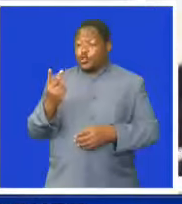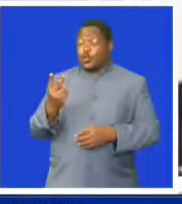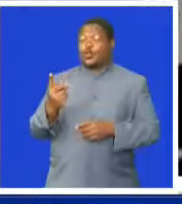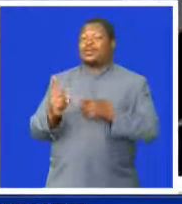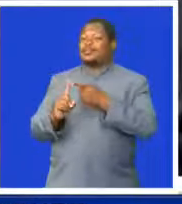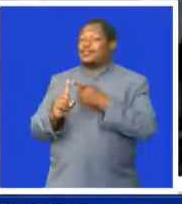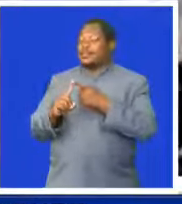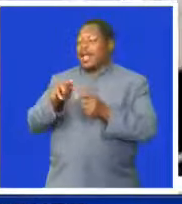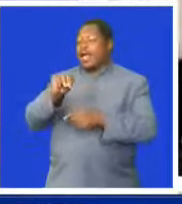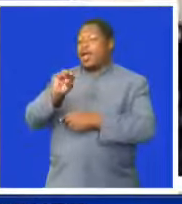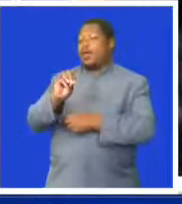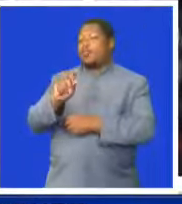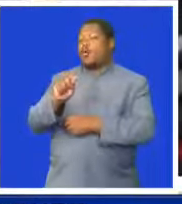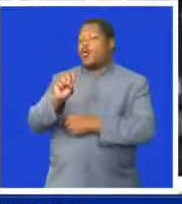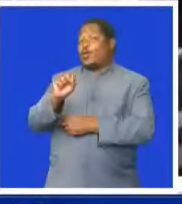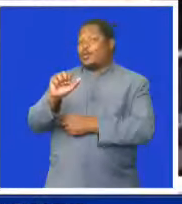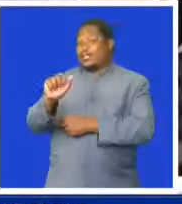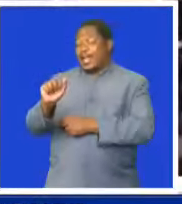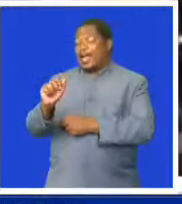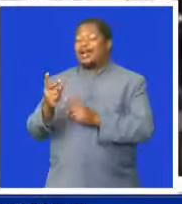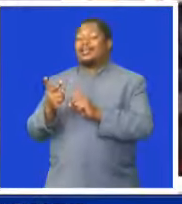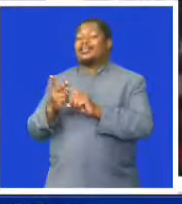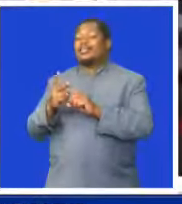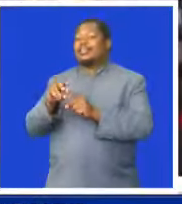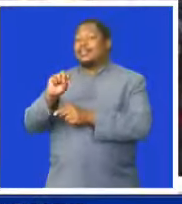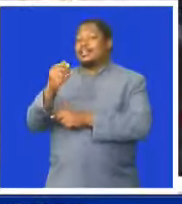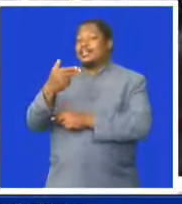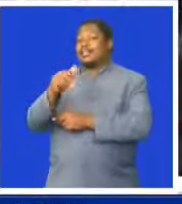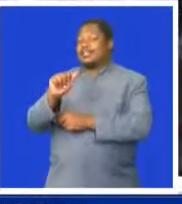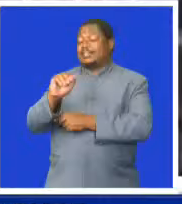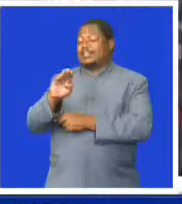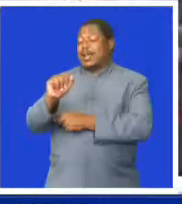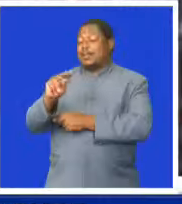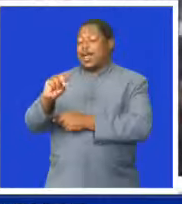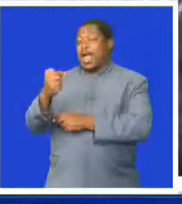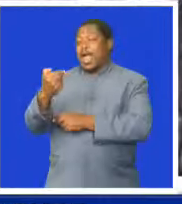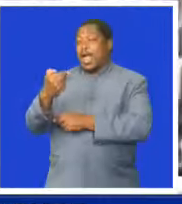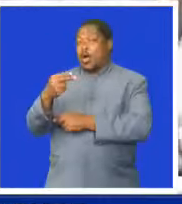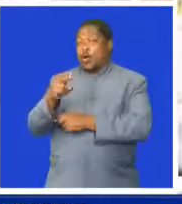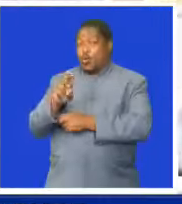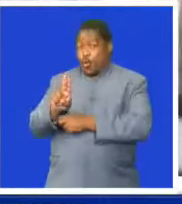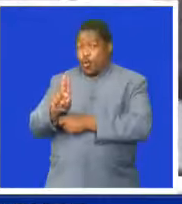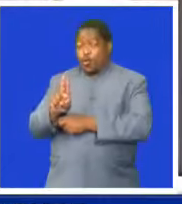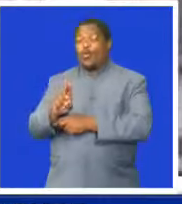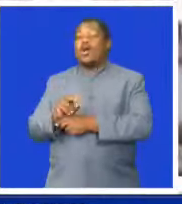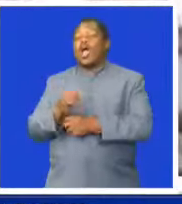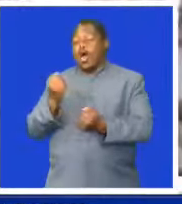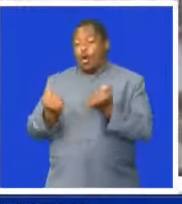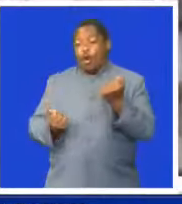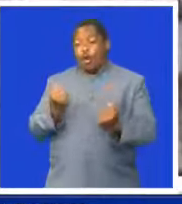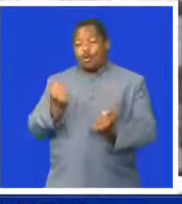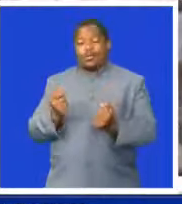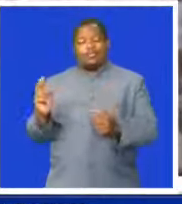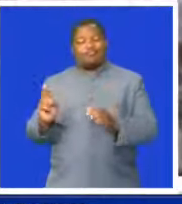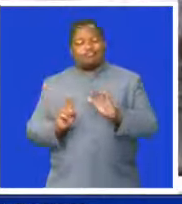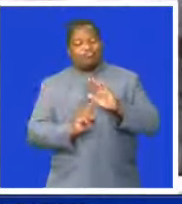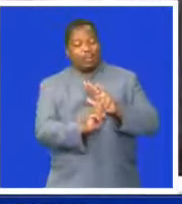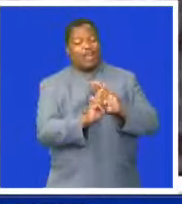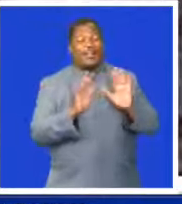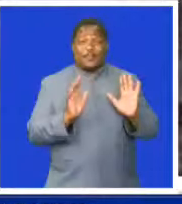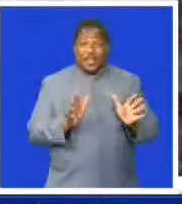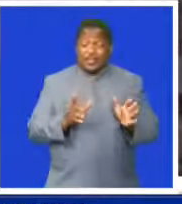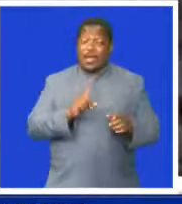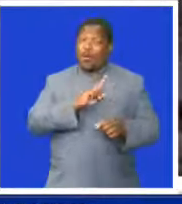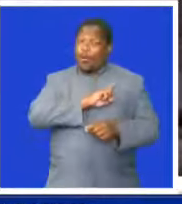Motha namlungisi Shabangu labasolakala ukuthi baba nesandla kubulaweni kwemuntu lotholakele asonziwe